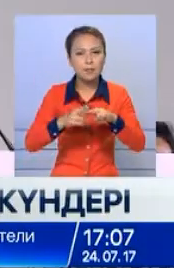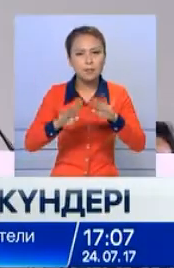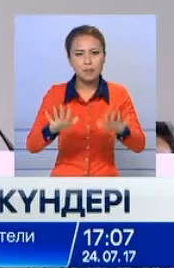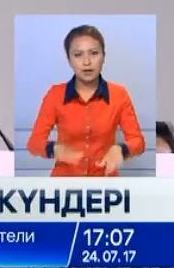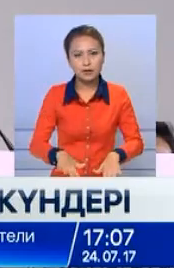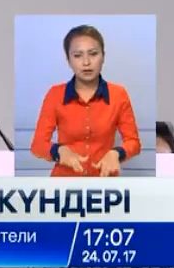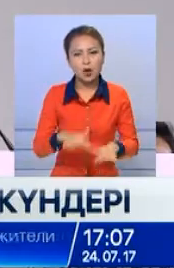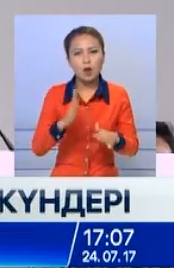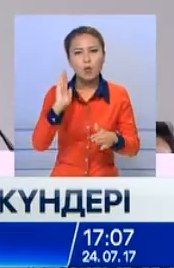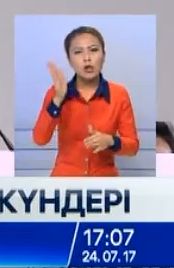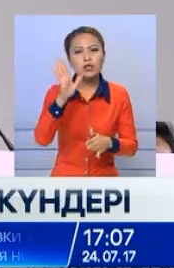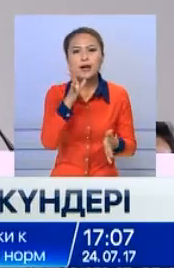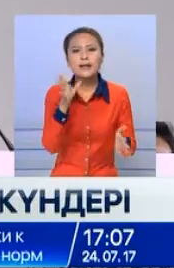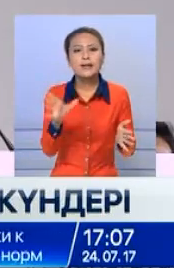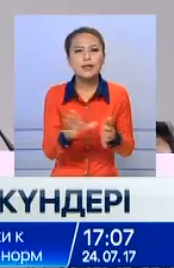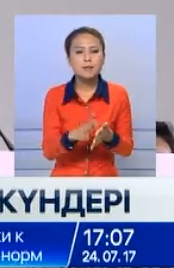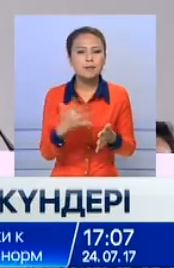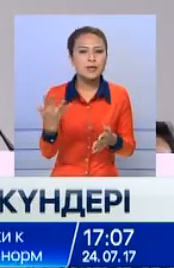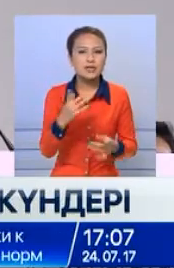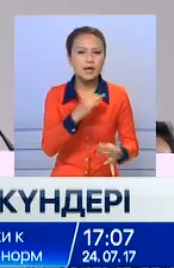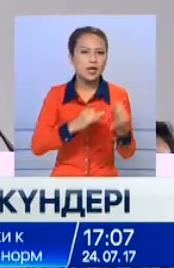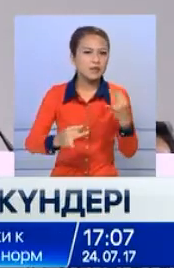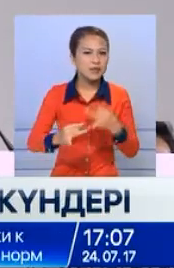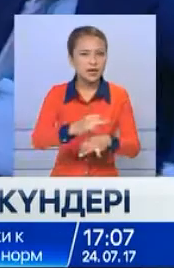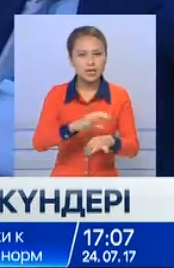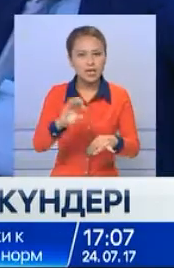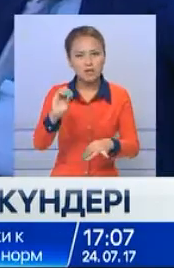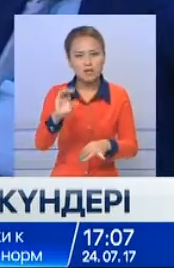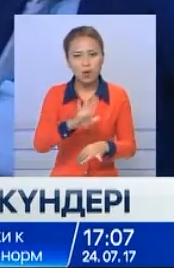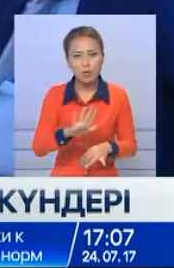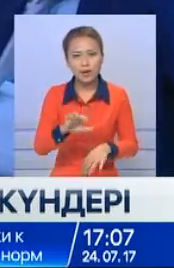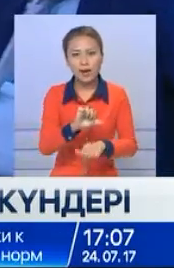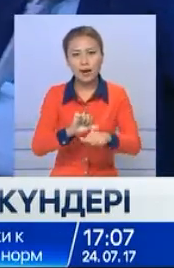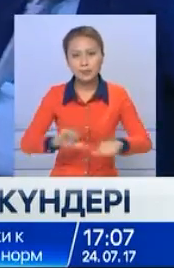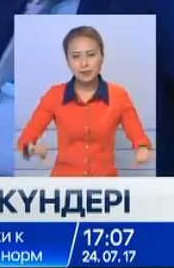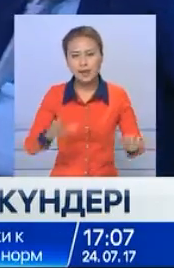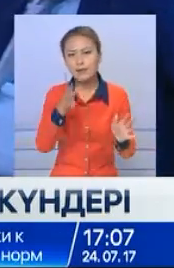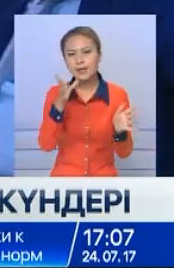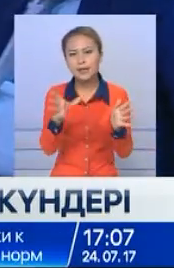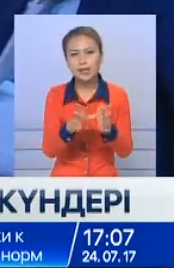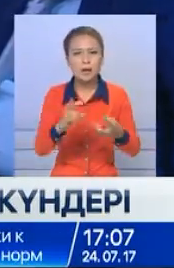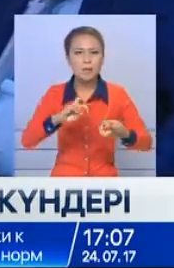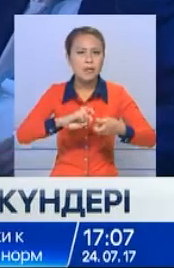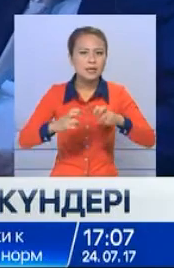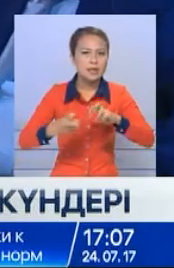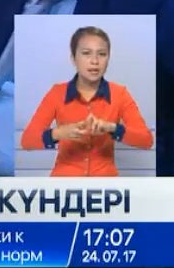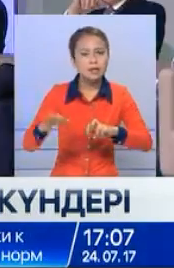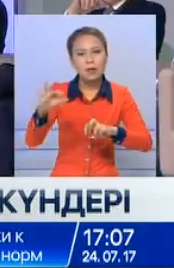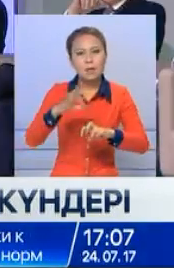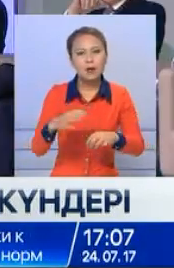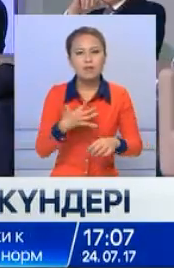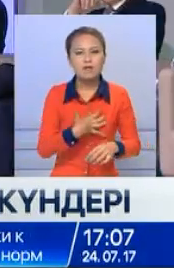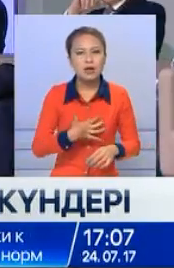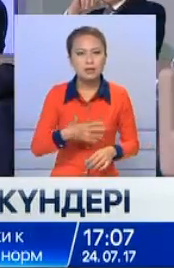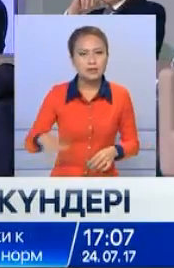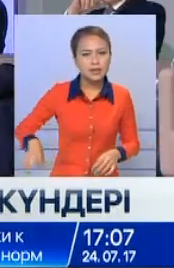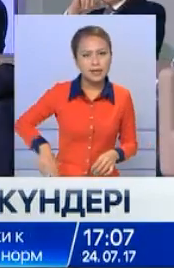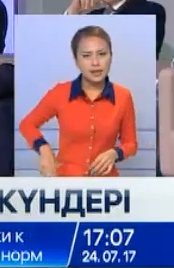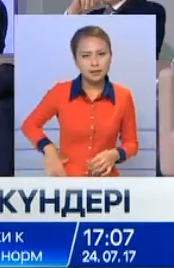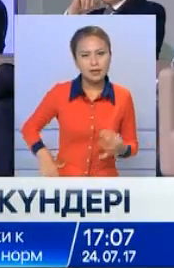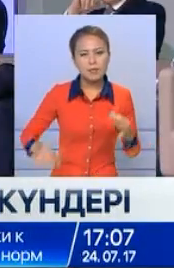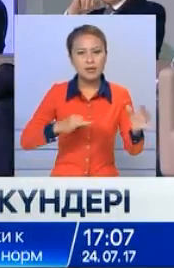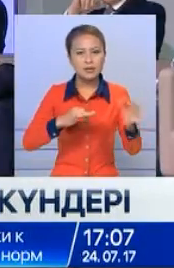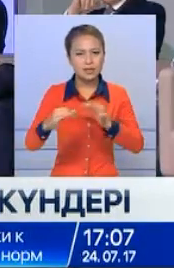жайында Болашақ энергиясы форумының 5-ші конференциясында Еуропалық комиссияның энергетика мәселелері бойынша бас директорының орынбасары мәлім